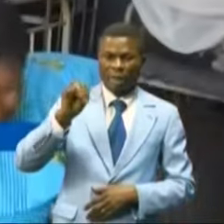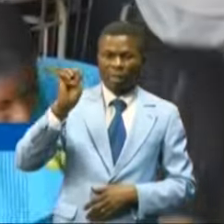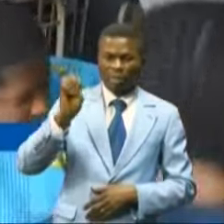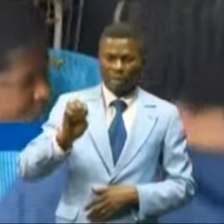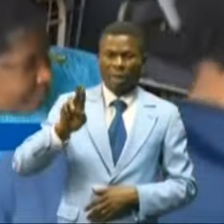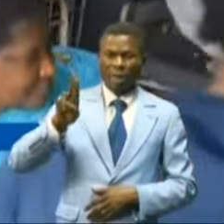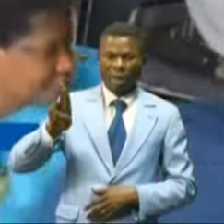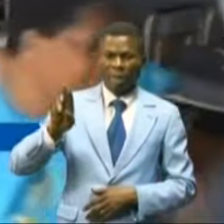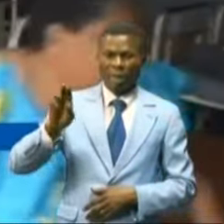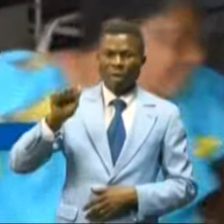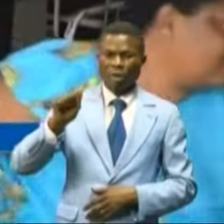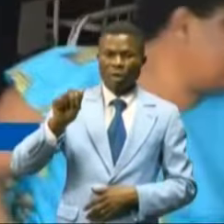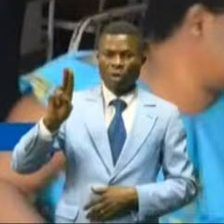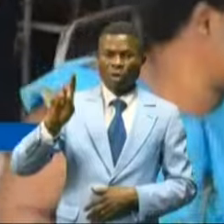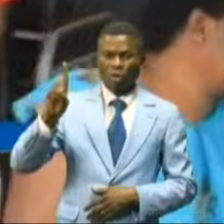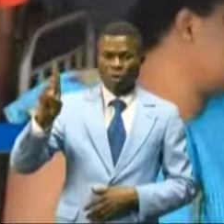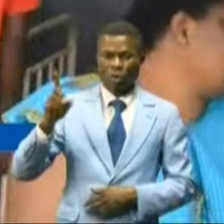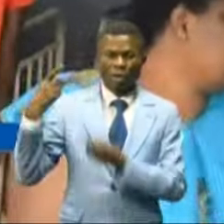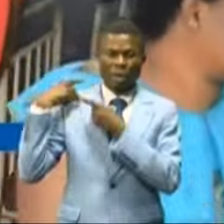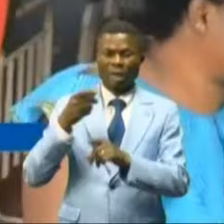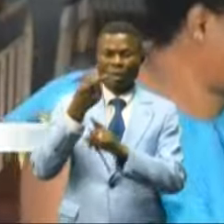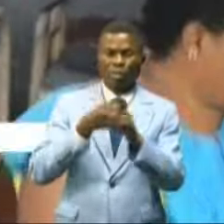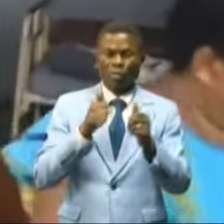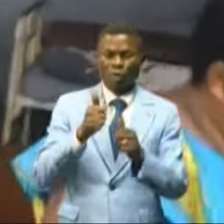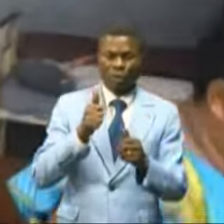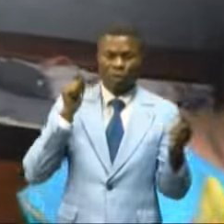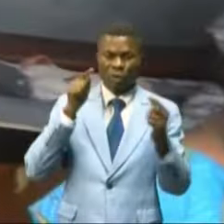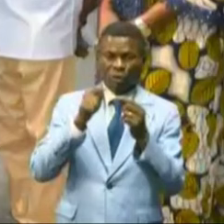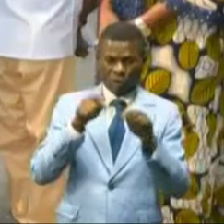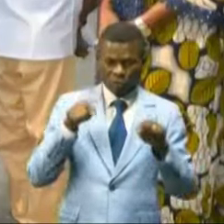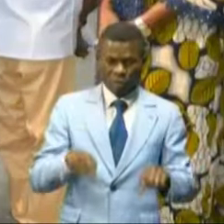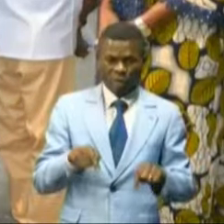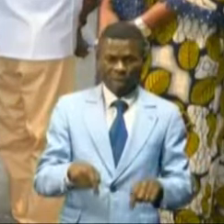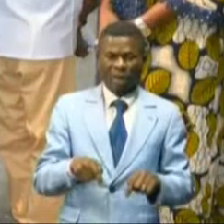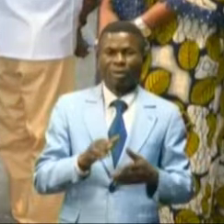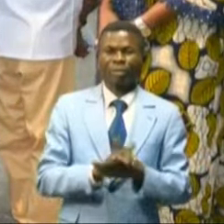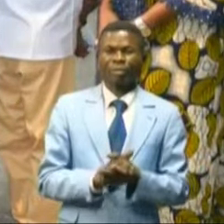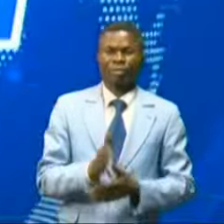Mikonga depuis le mois de janvier de cette année jusqu'à ce jour.